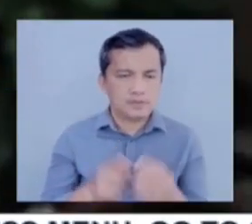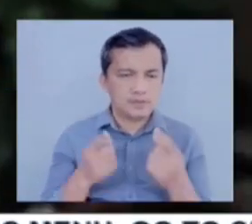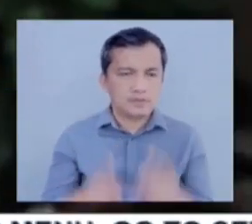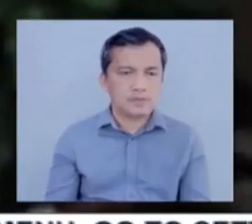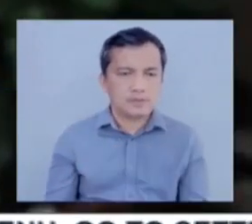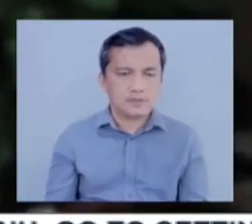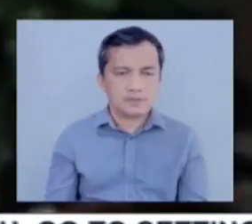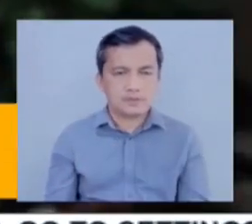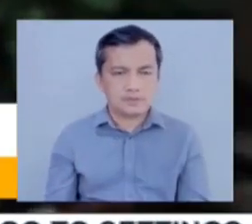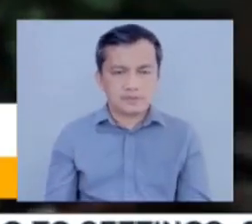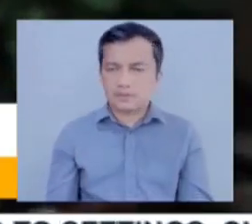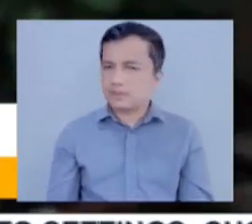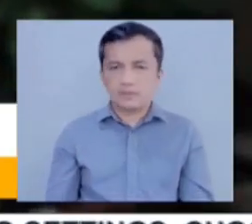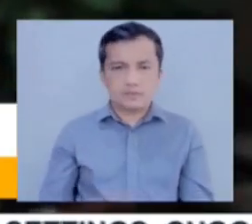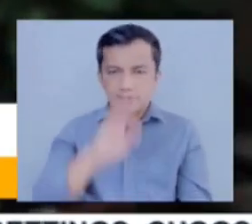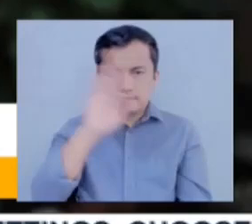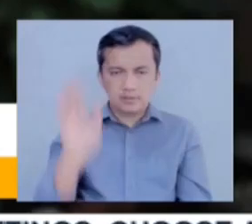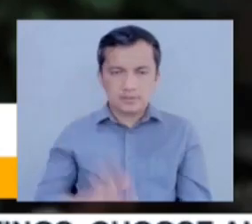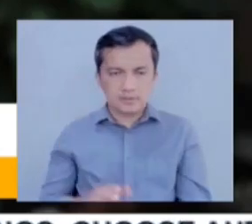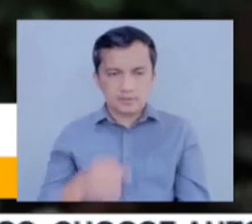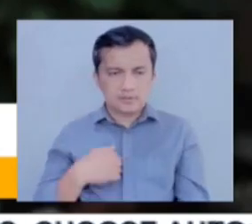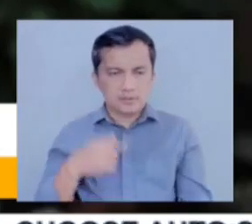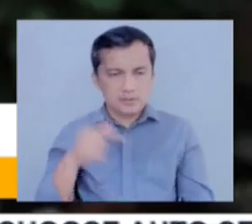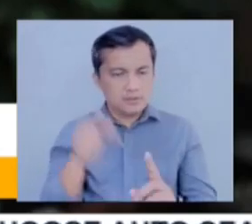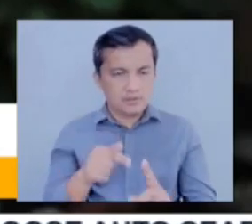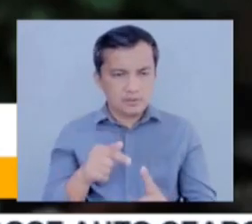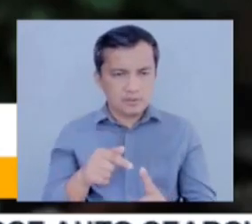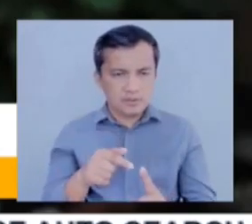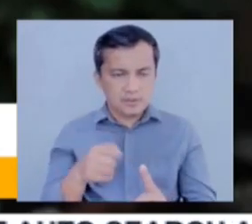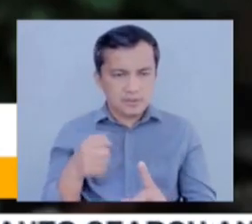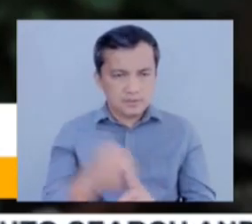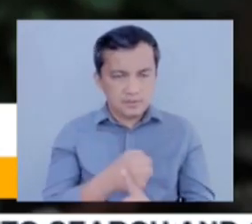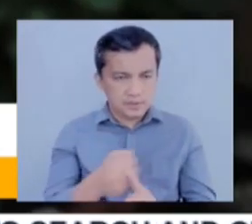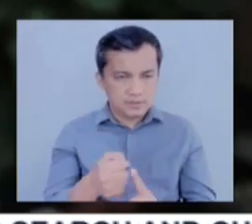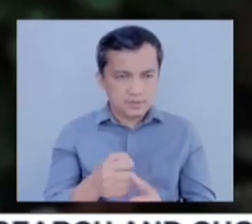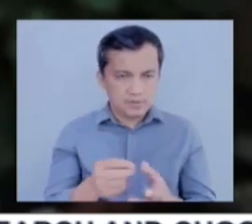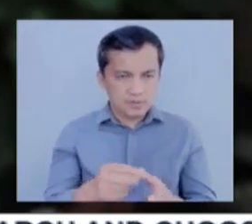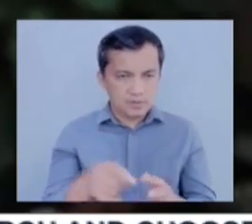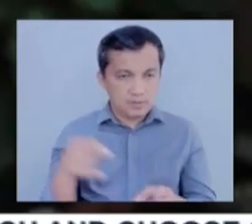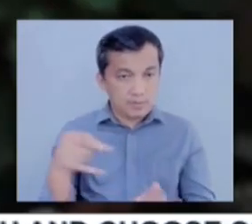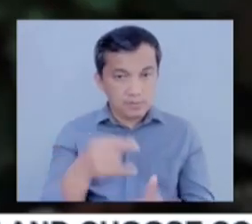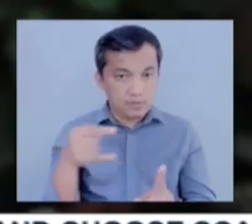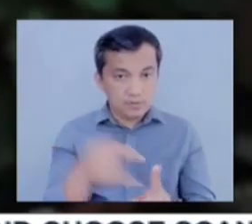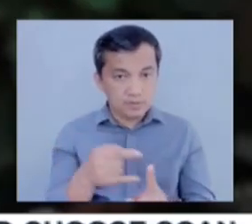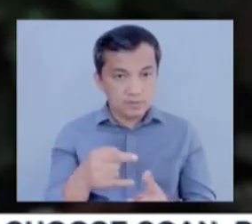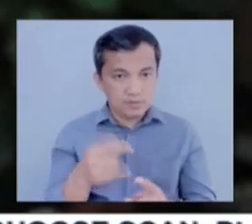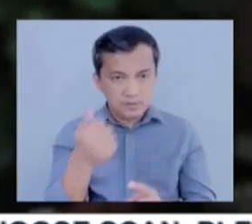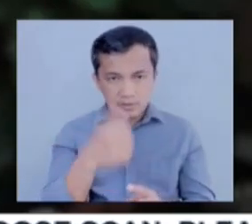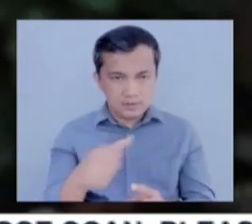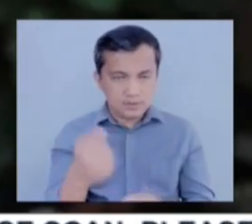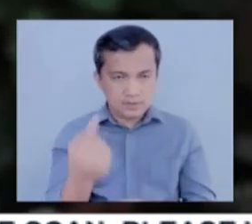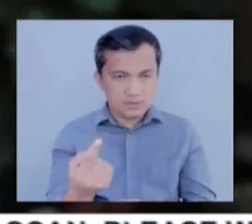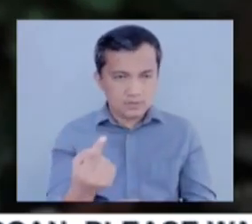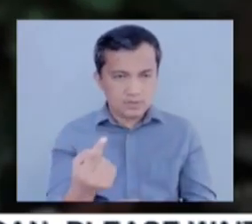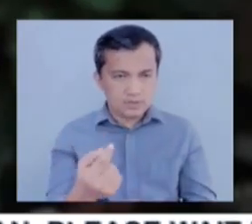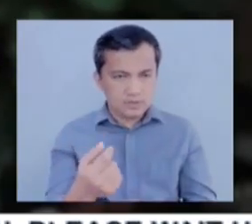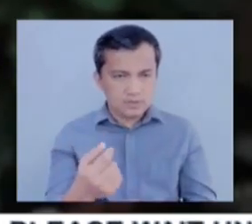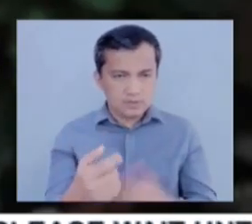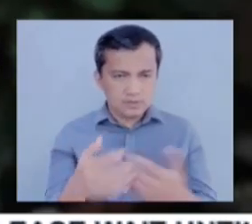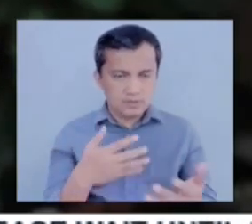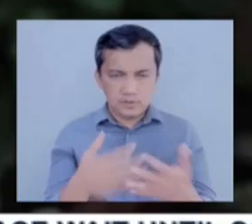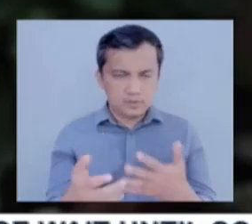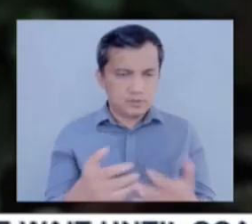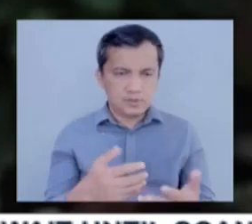ko kailanman magiging intensyon na manakit o mambuli kahit kanino, kahit sino man. Wala rin